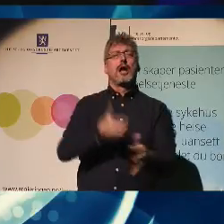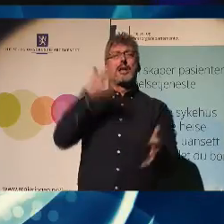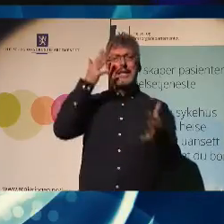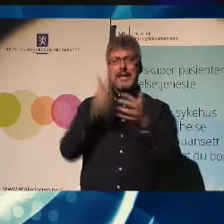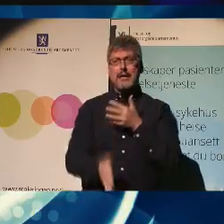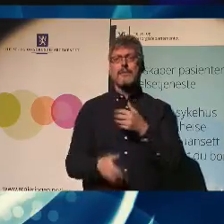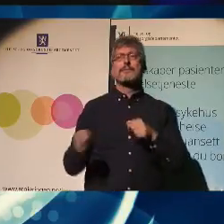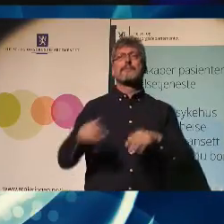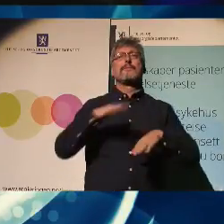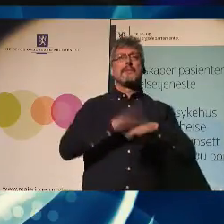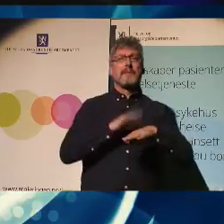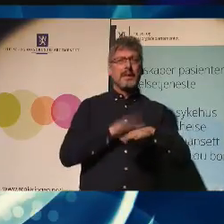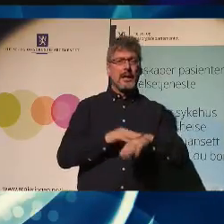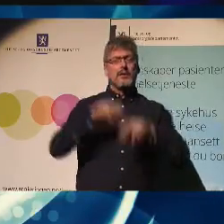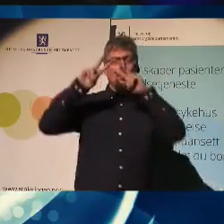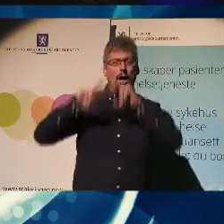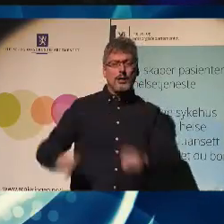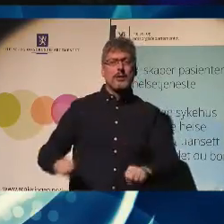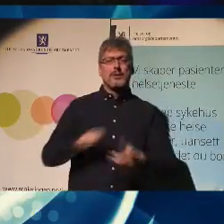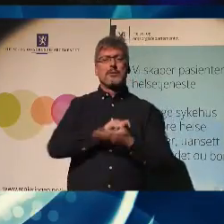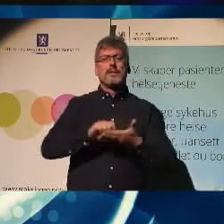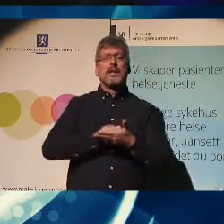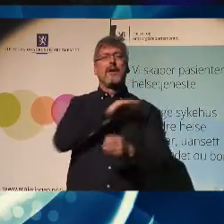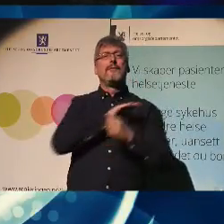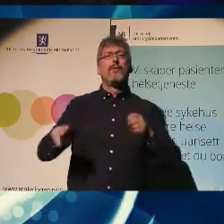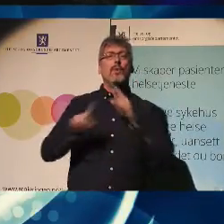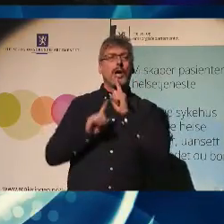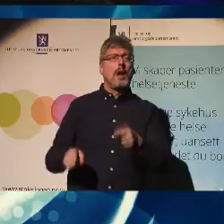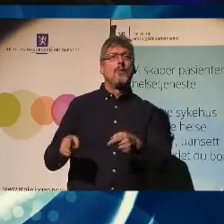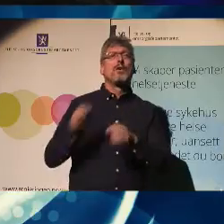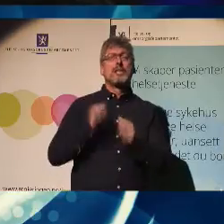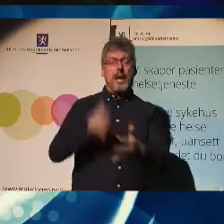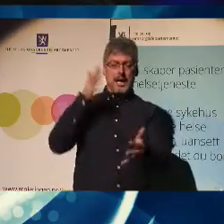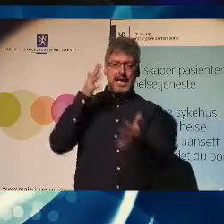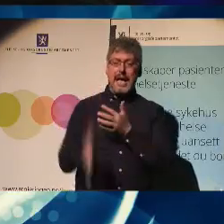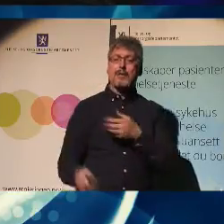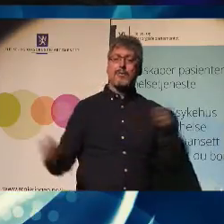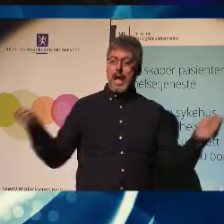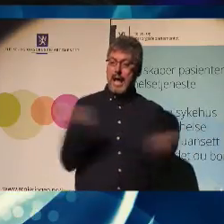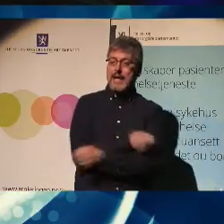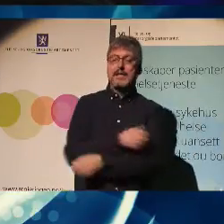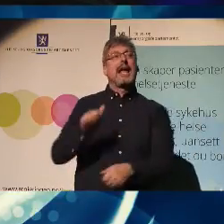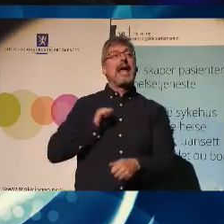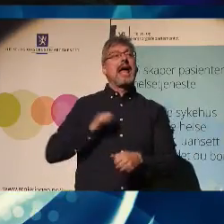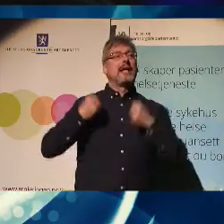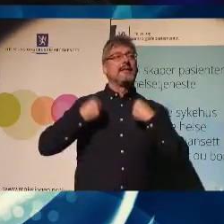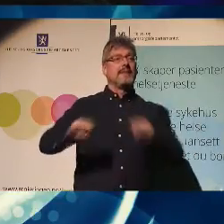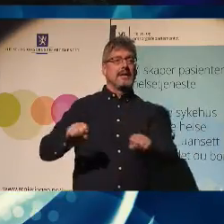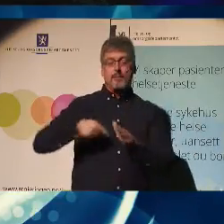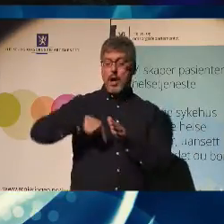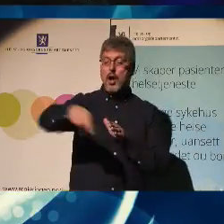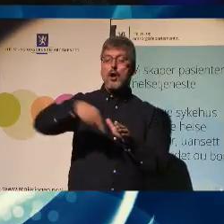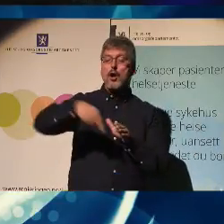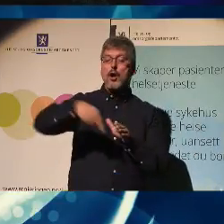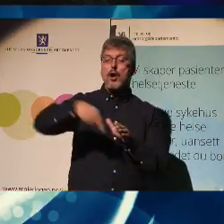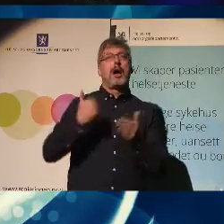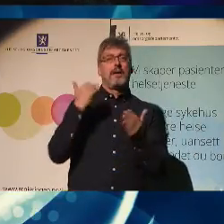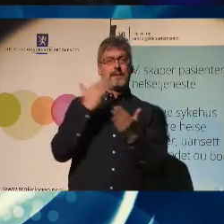bare planlegge eller analysere eller skrive en fin rapport, men de skal gjennomføre en endring I egen virksomhet I løpet av